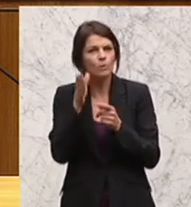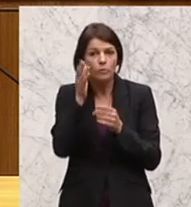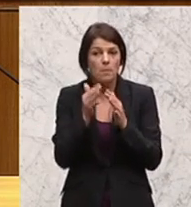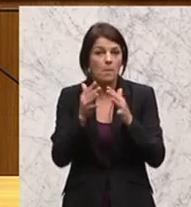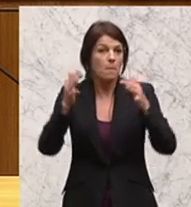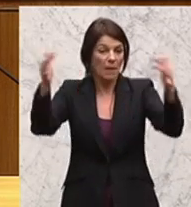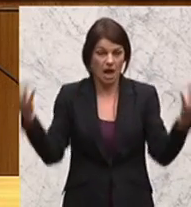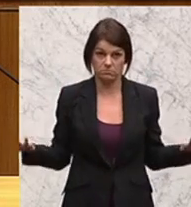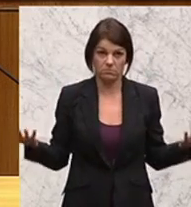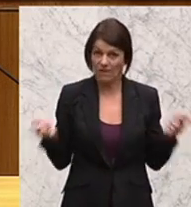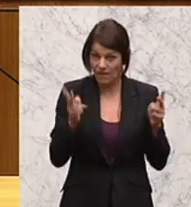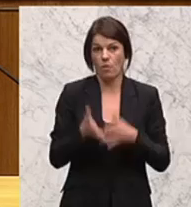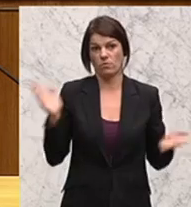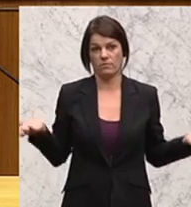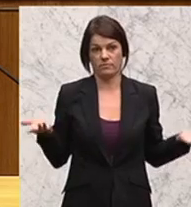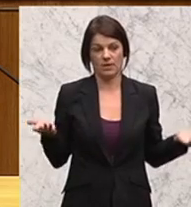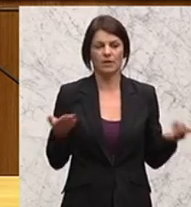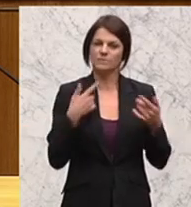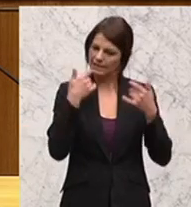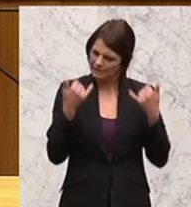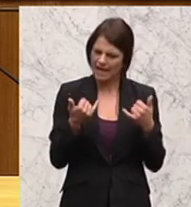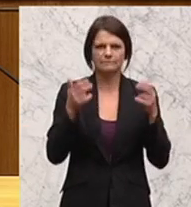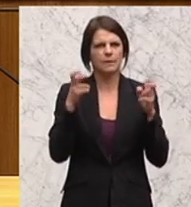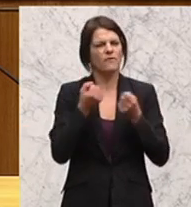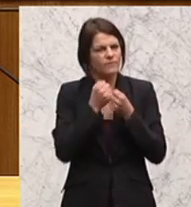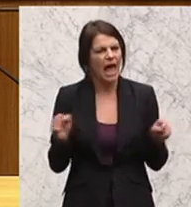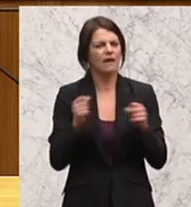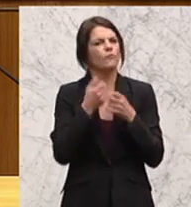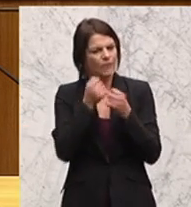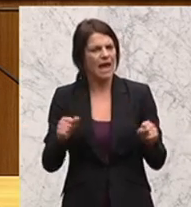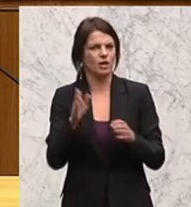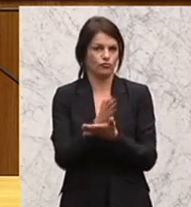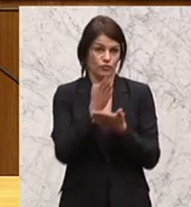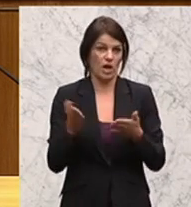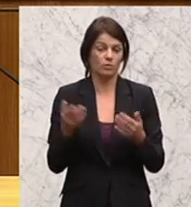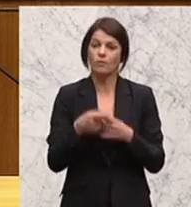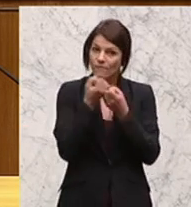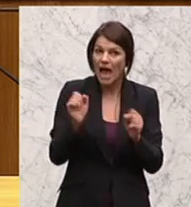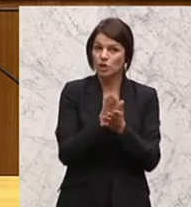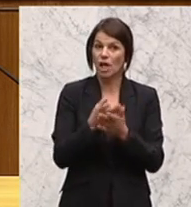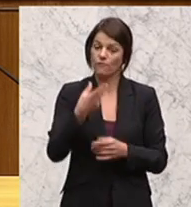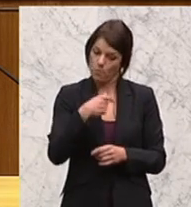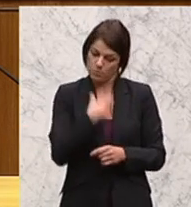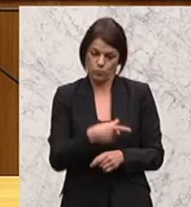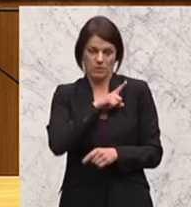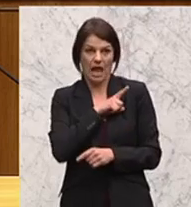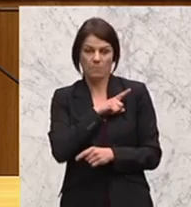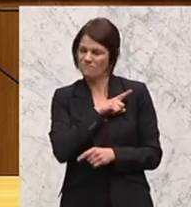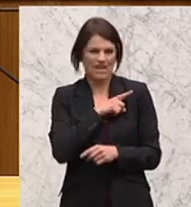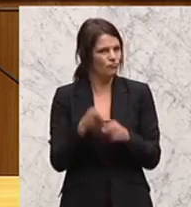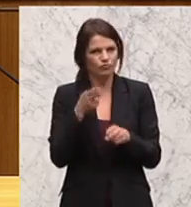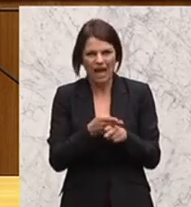hört das auf? Und ich sage ganz offen, da geht es um Freiheit, um freie Entscheidung, um die freie Entscheidung auch des Individuums. Und da hat der Staat